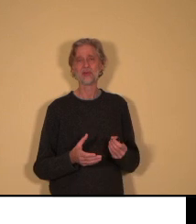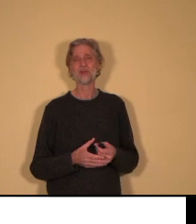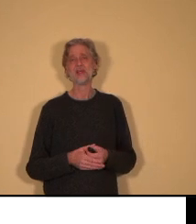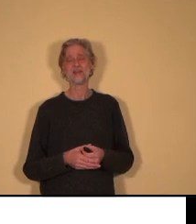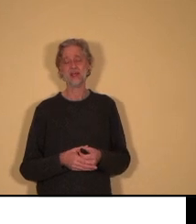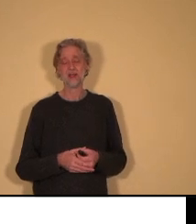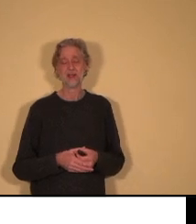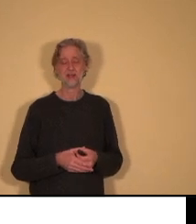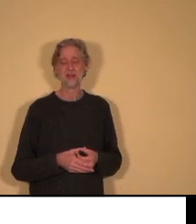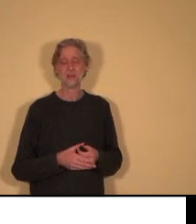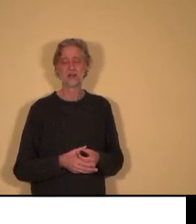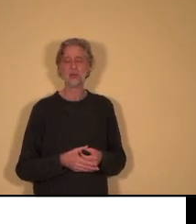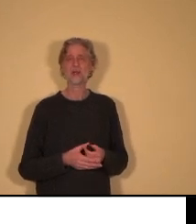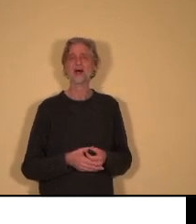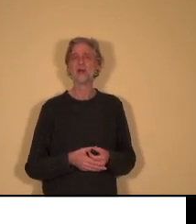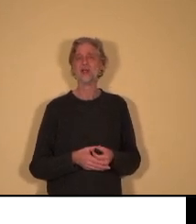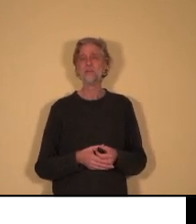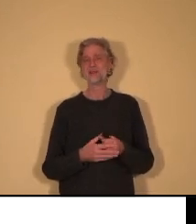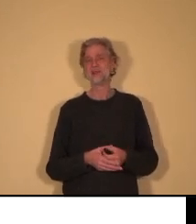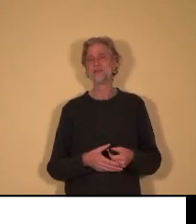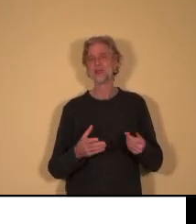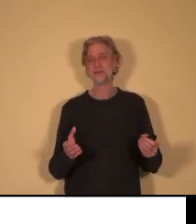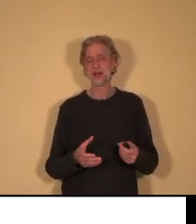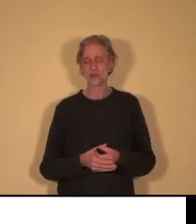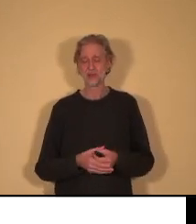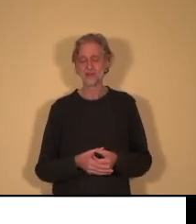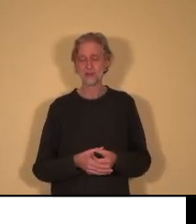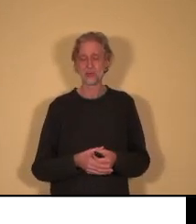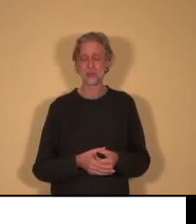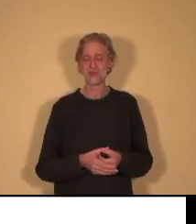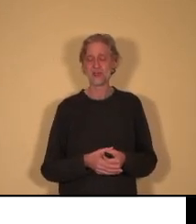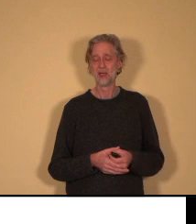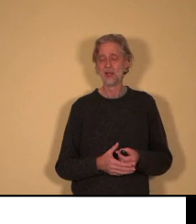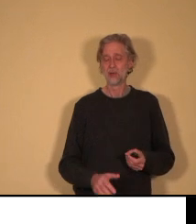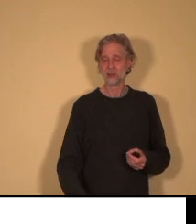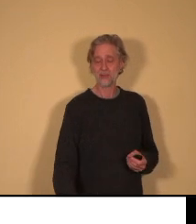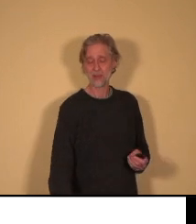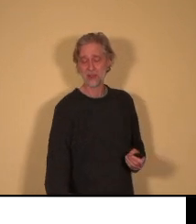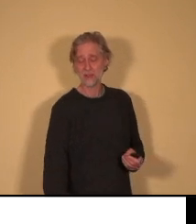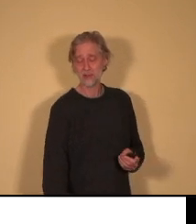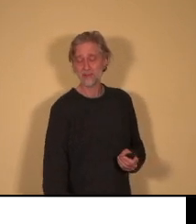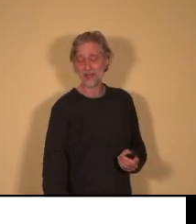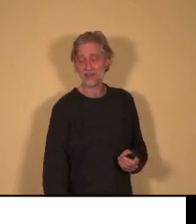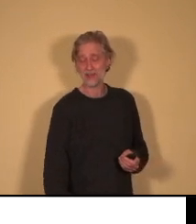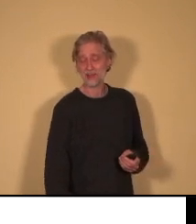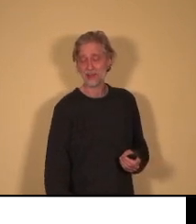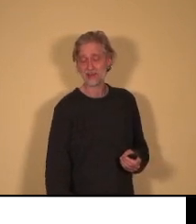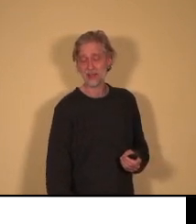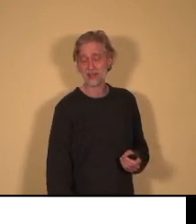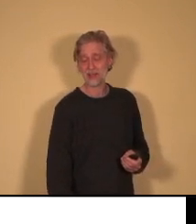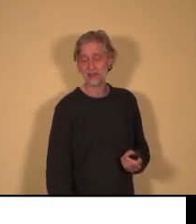1997. Und was wir hier sehen, ist die Temperaturverteilung im Pazifik im Jahr 1997. Und da sehen wir, wie weit